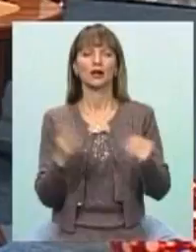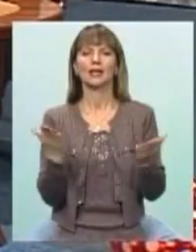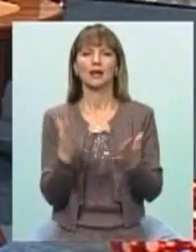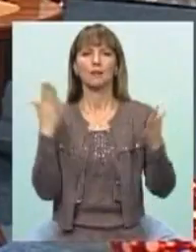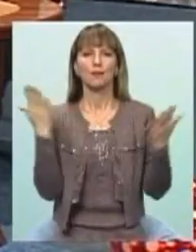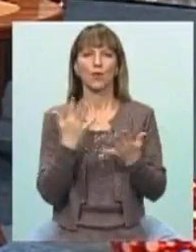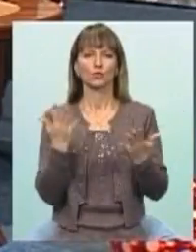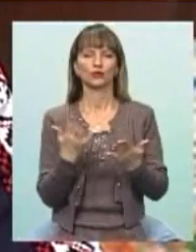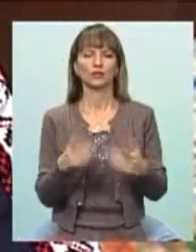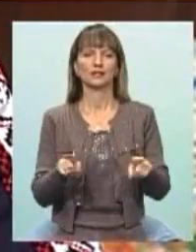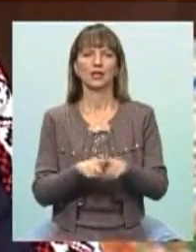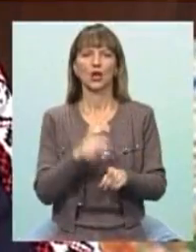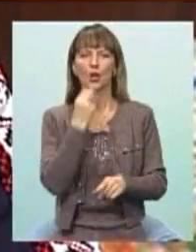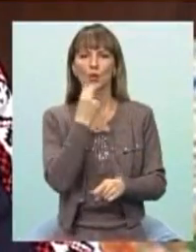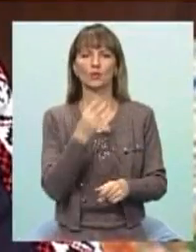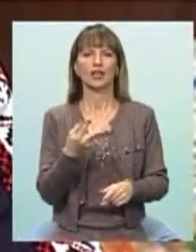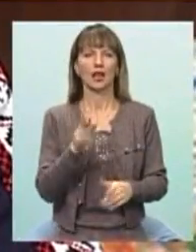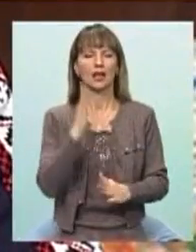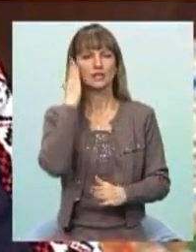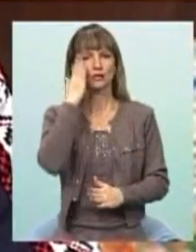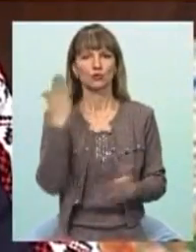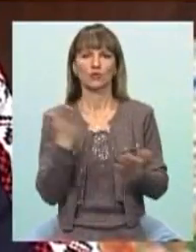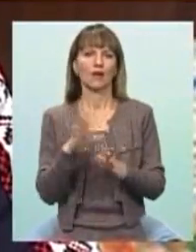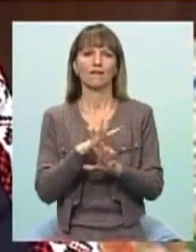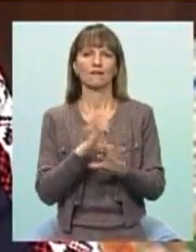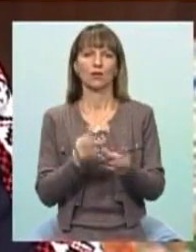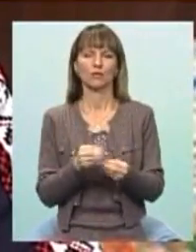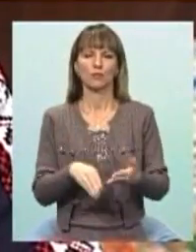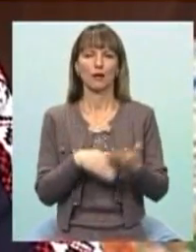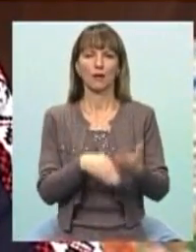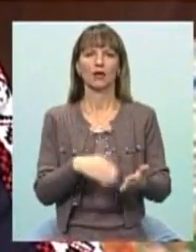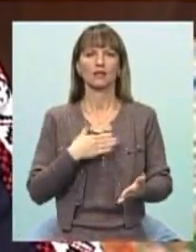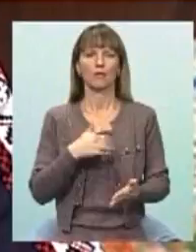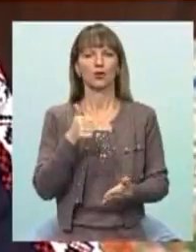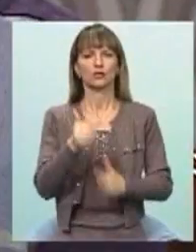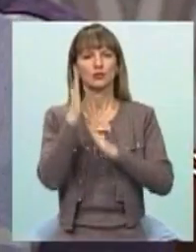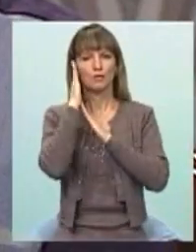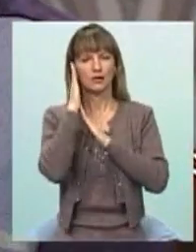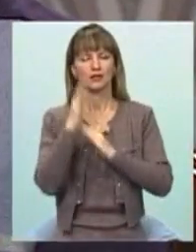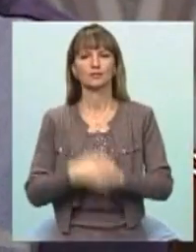подушки самі-самі такі найкращі для сну? І як вони взагалі допомагають нам гарно спати?